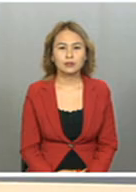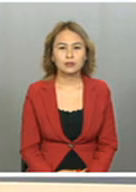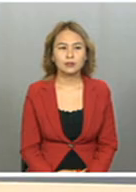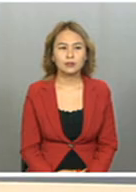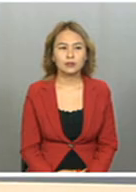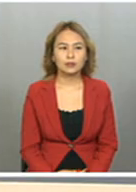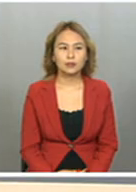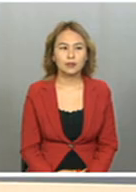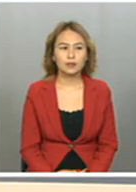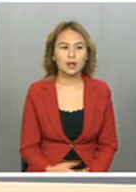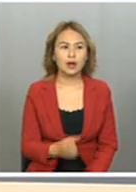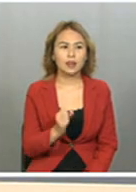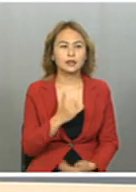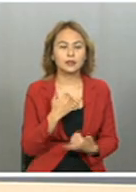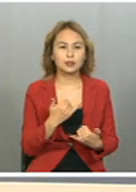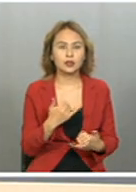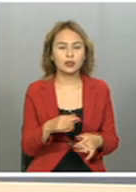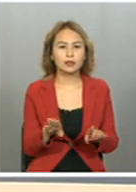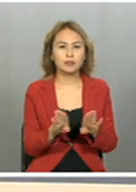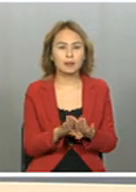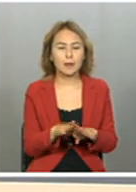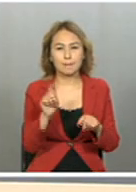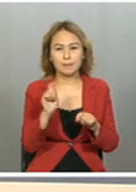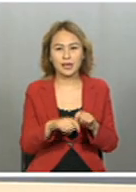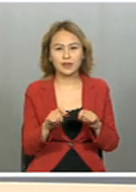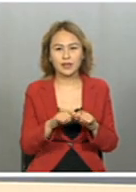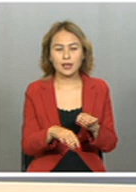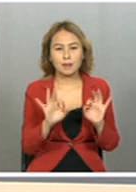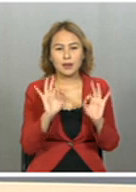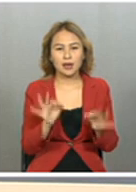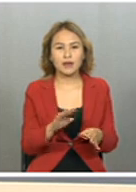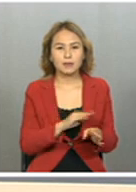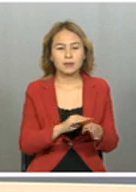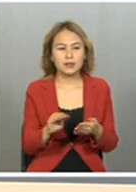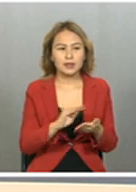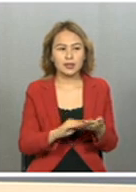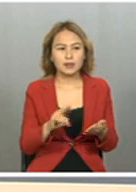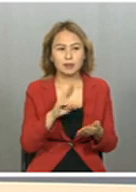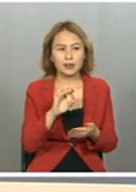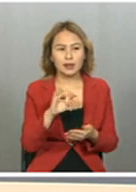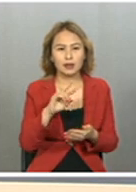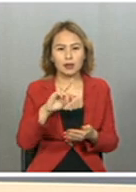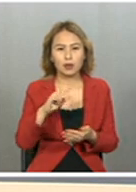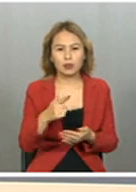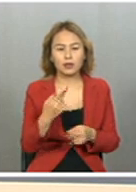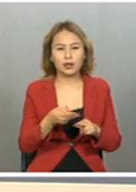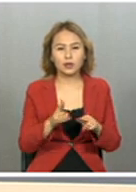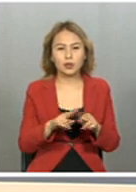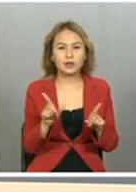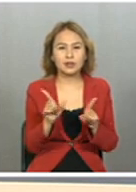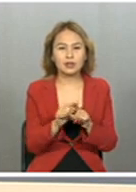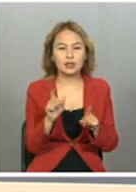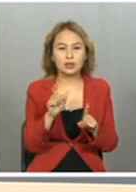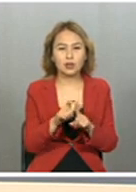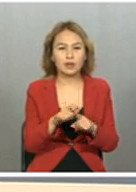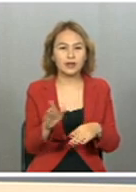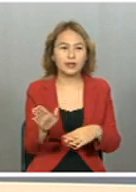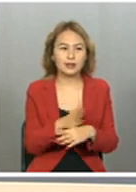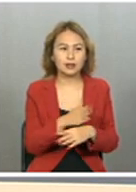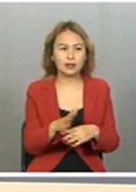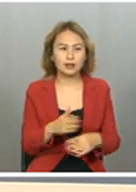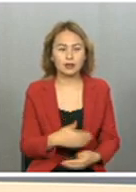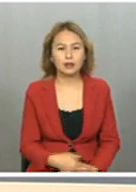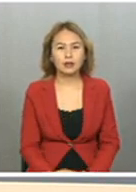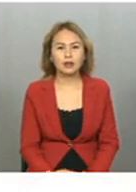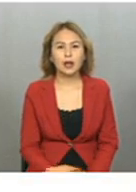А теперь я предлагаю вам проверить правописание предлогов, которые со словами пишутся раздельно. В